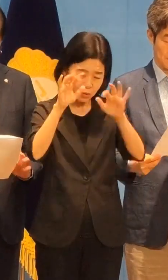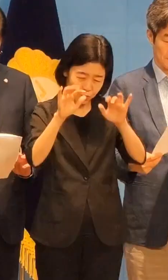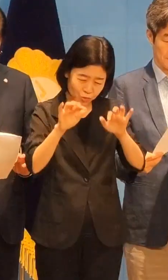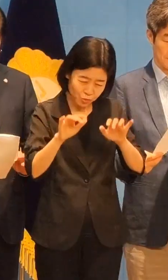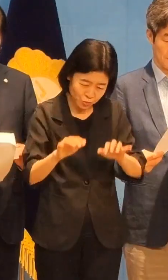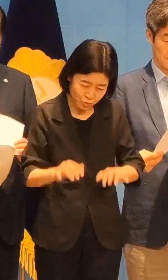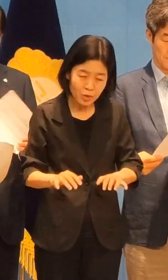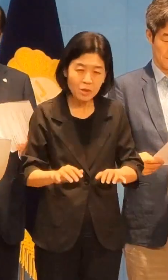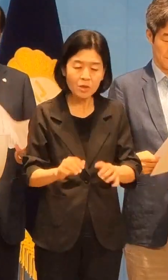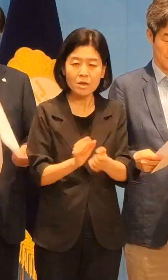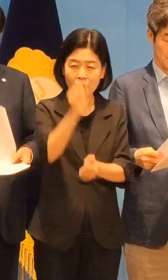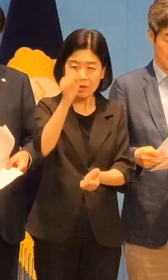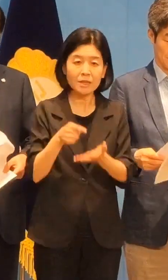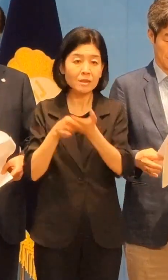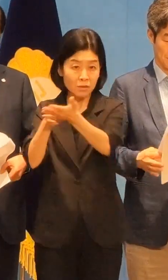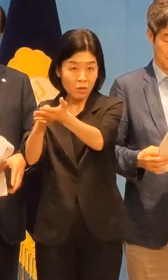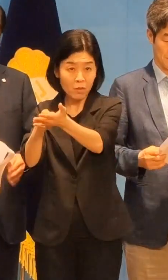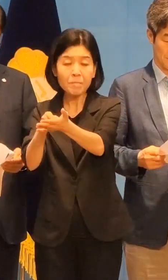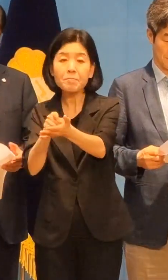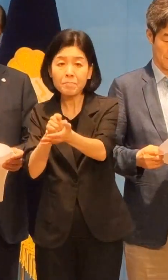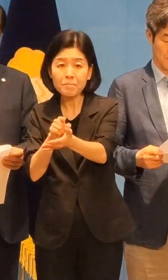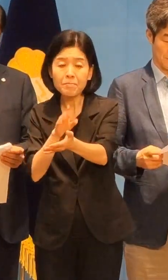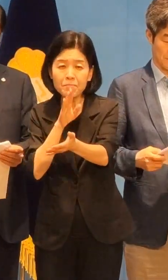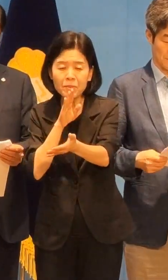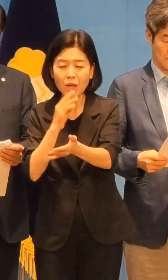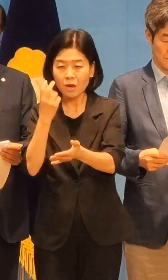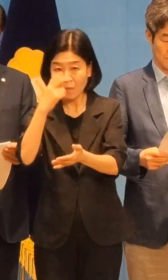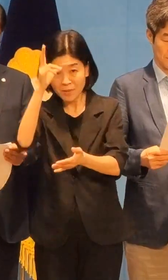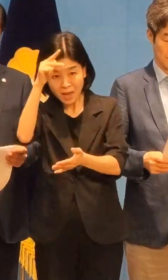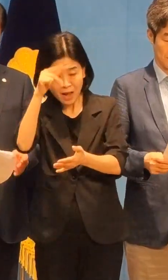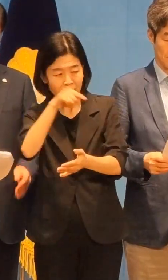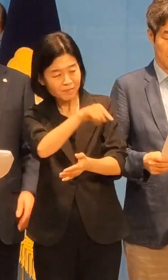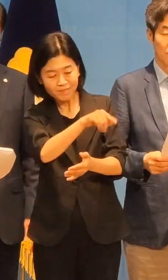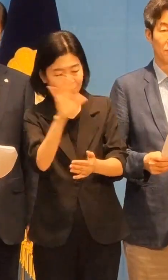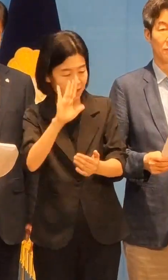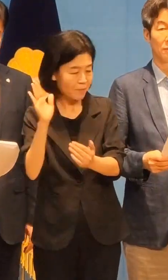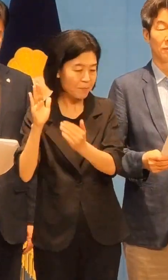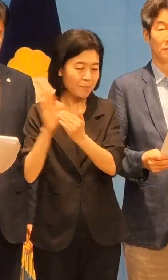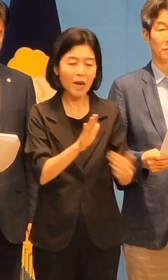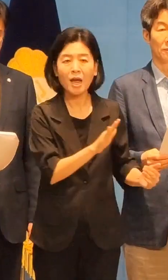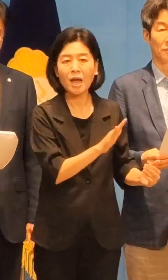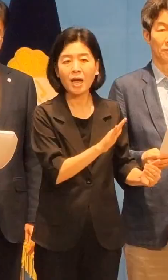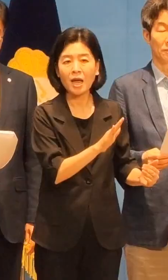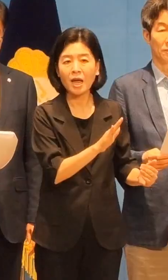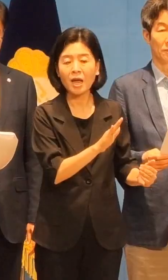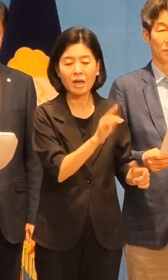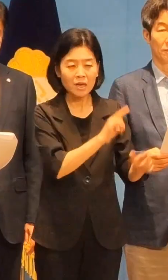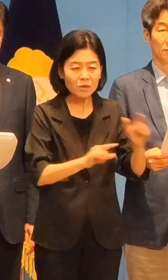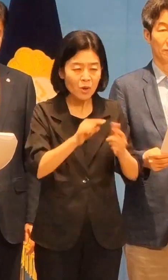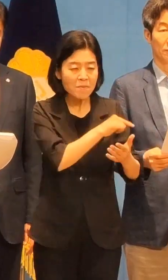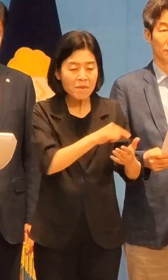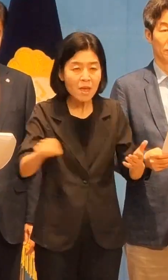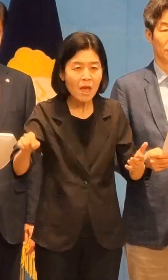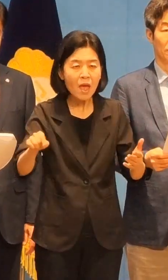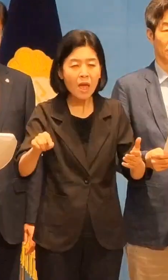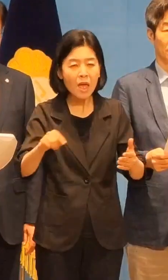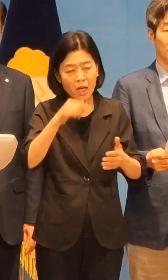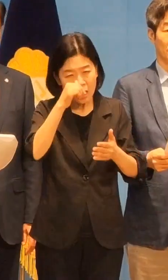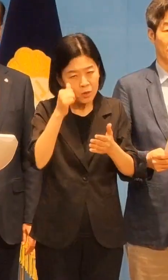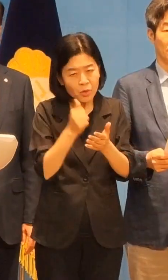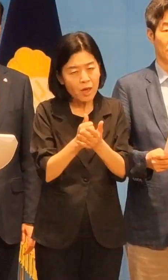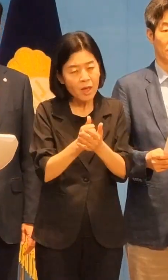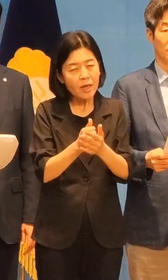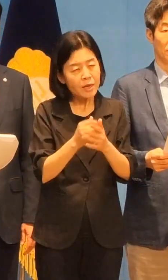그러나 검찰은 이를 무참히 기각했습니다. 추가 피해자에 대한 혐의 소명이